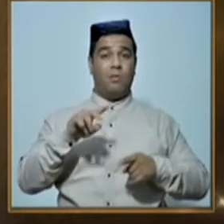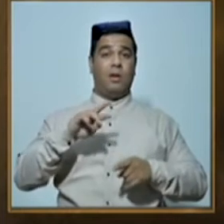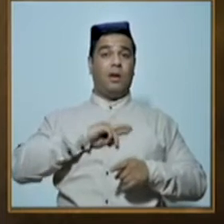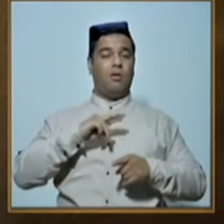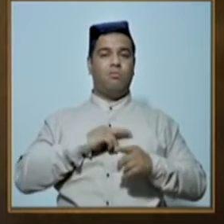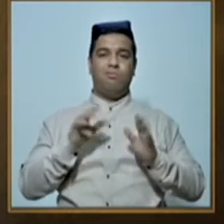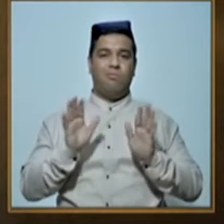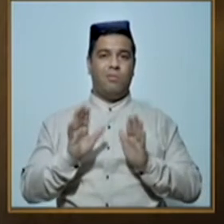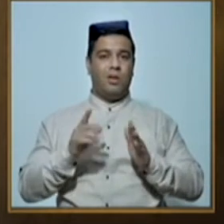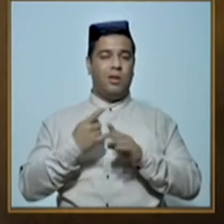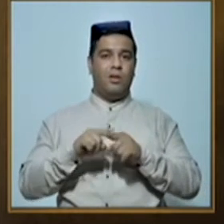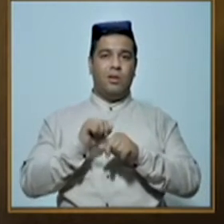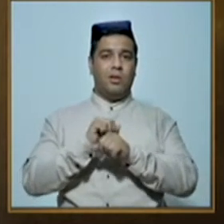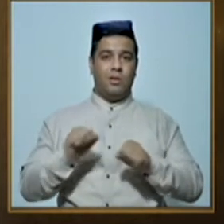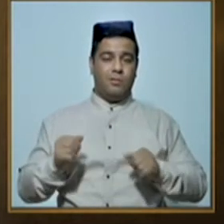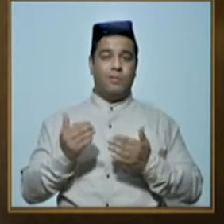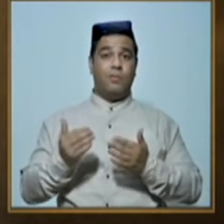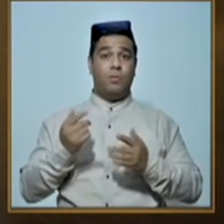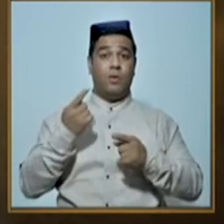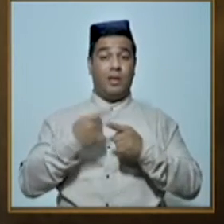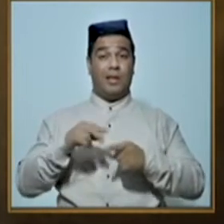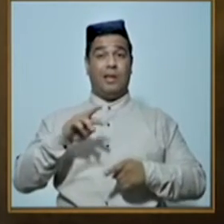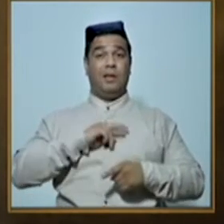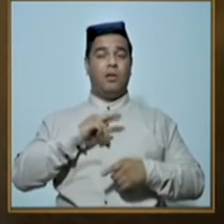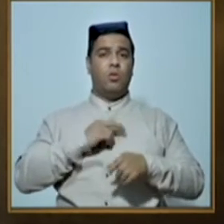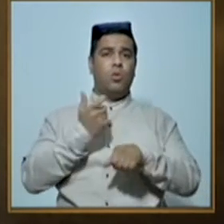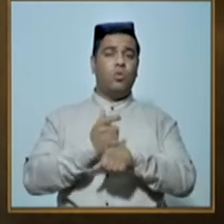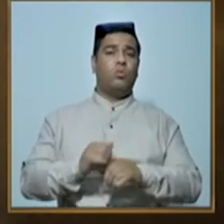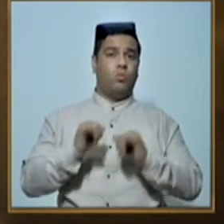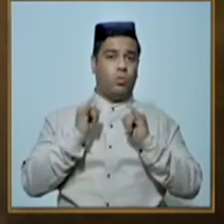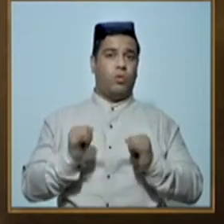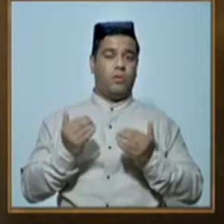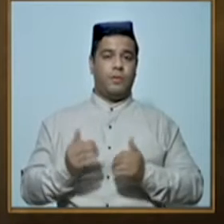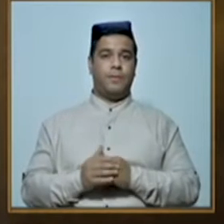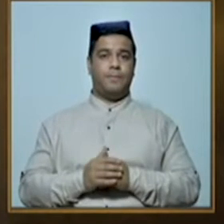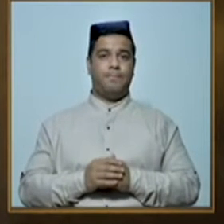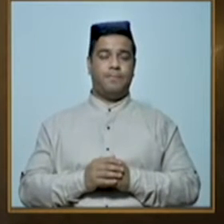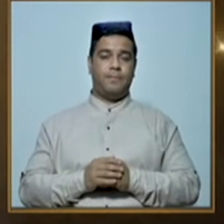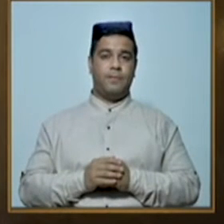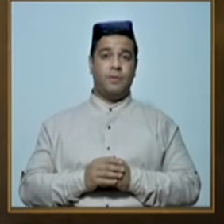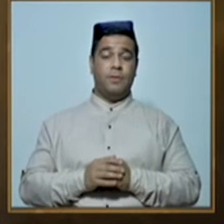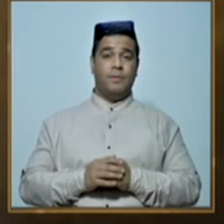biz manman deymiz. Bu manmanlik og'ir dard.